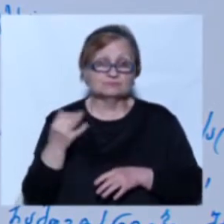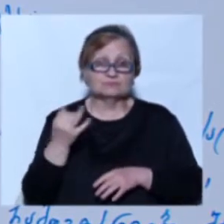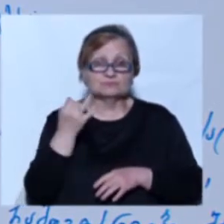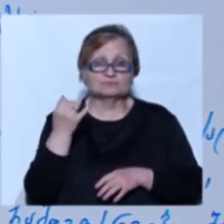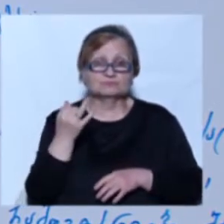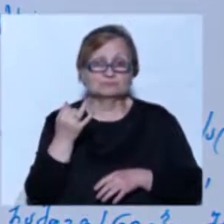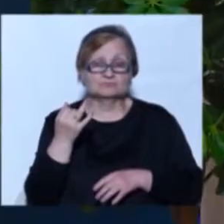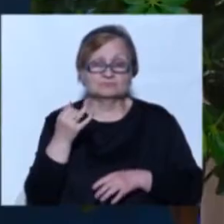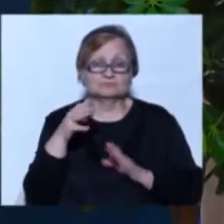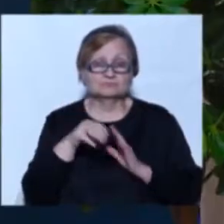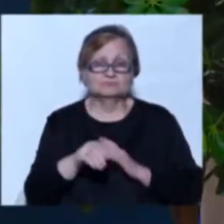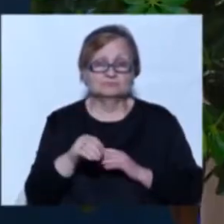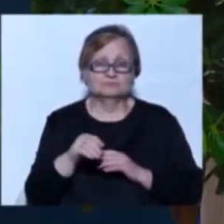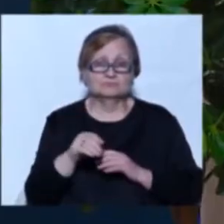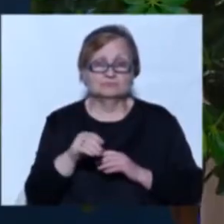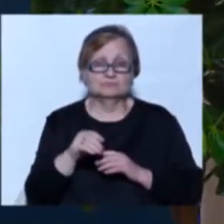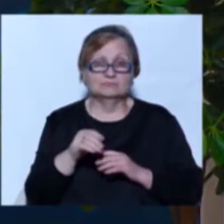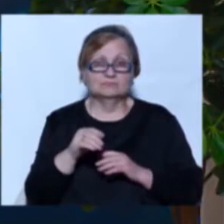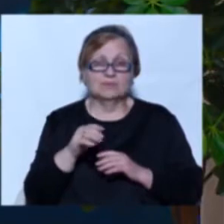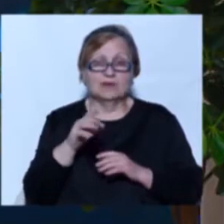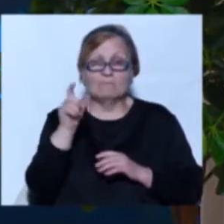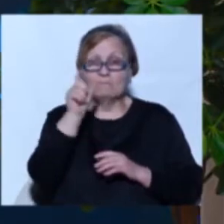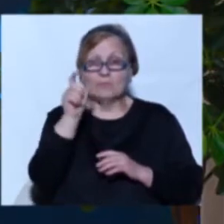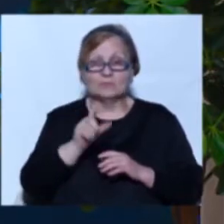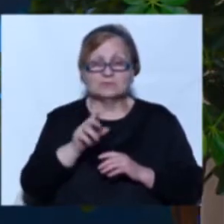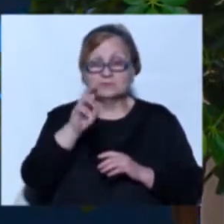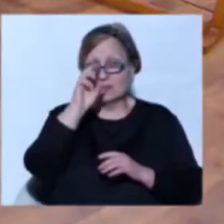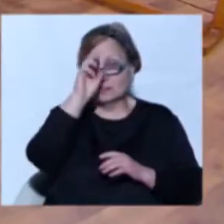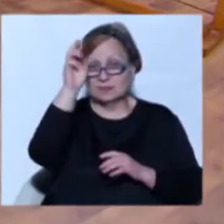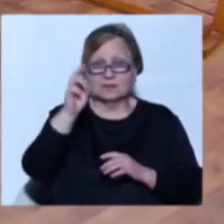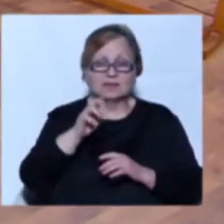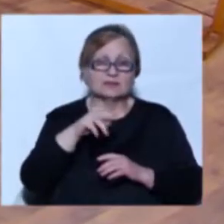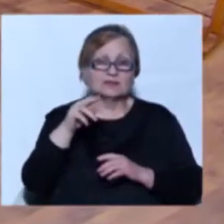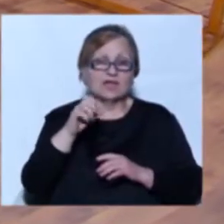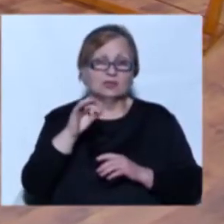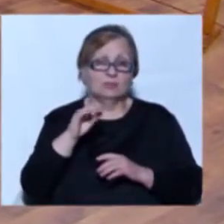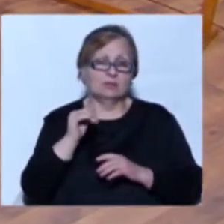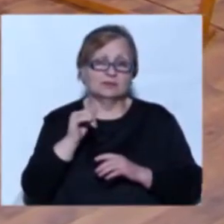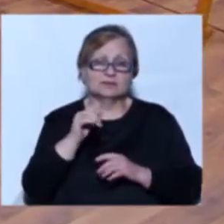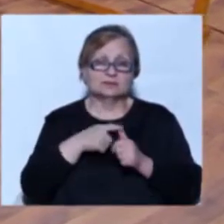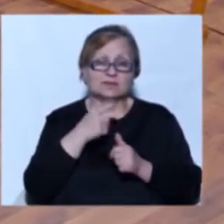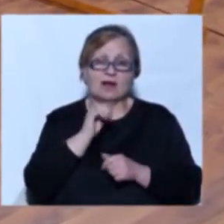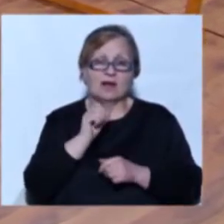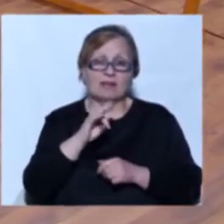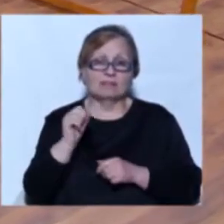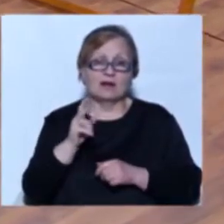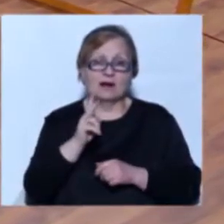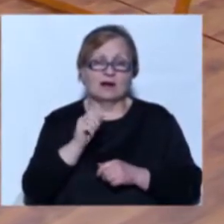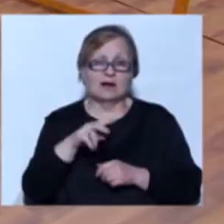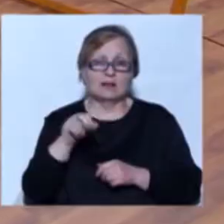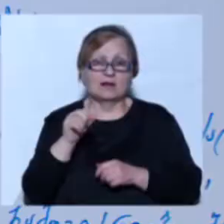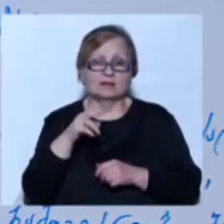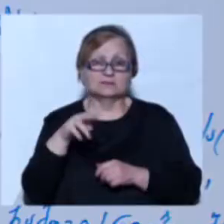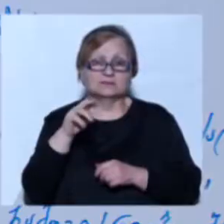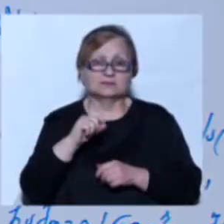ისტორიაში პოეზიის დედოფლად წოდებულ ანა კალანდაძეზე, რომელმაც სულ